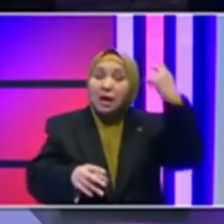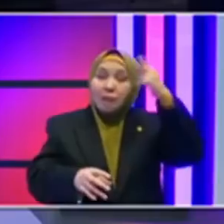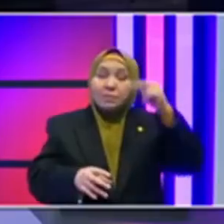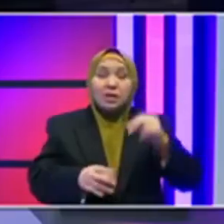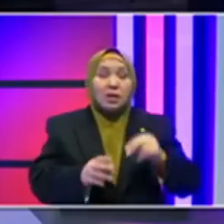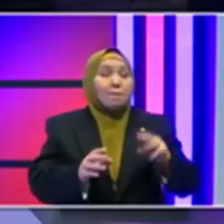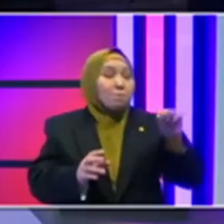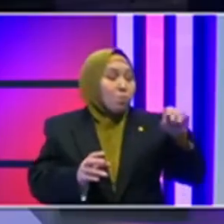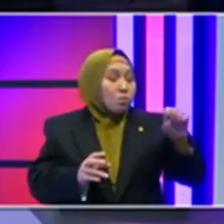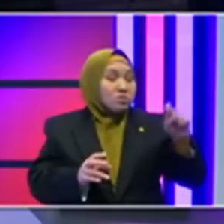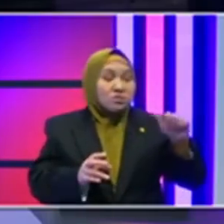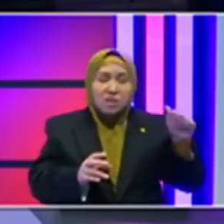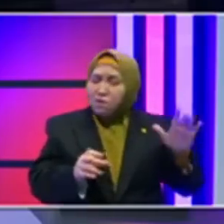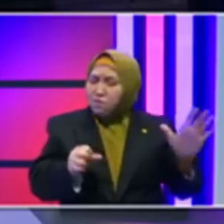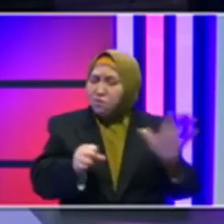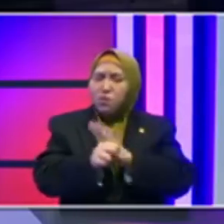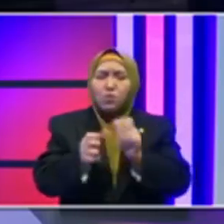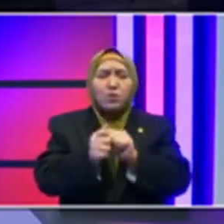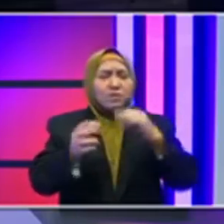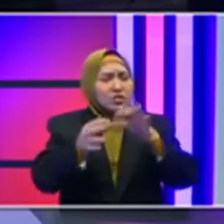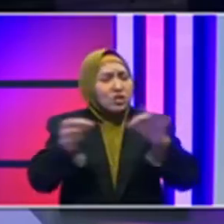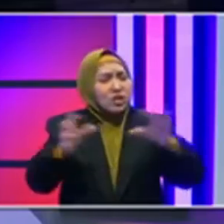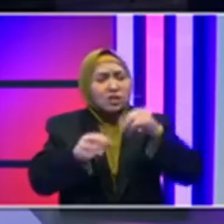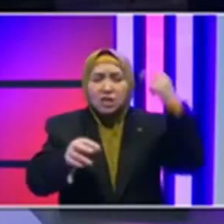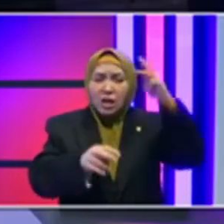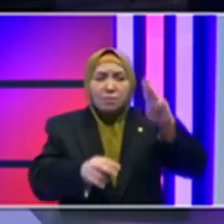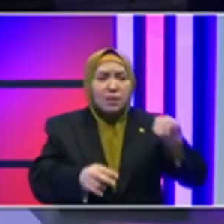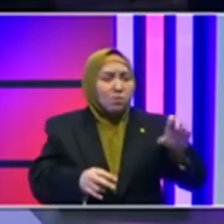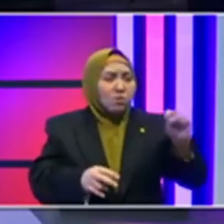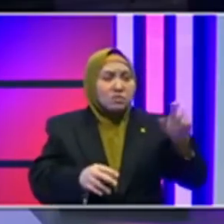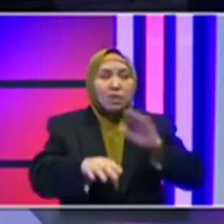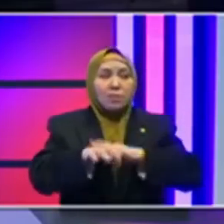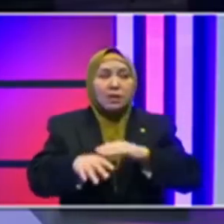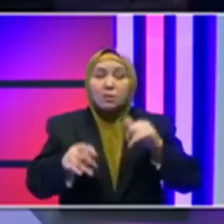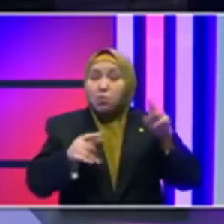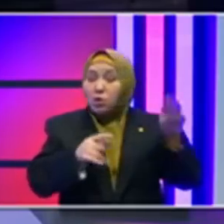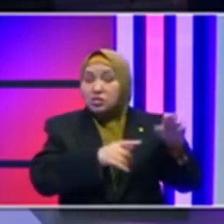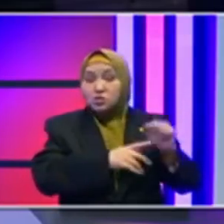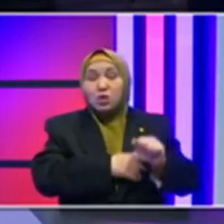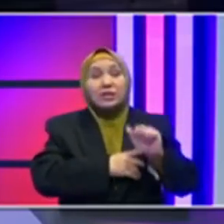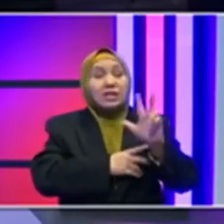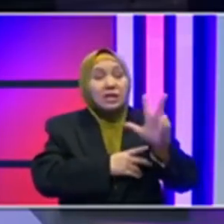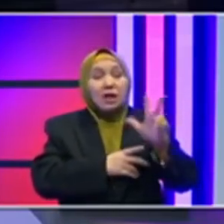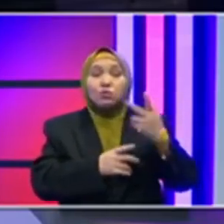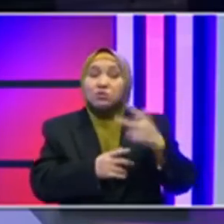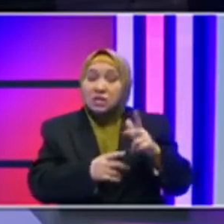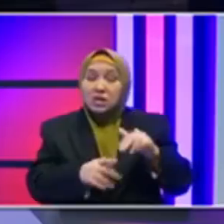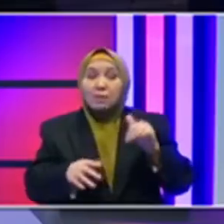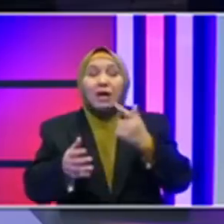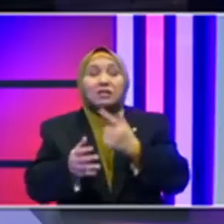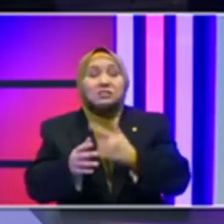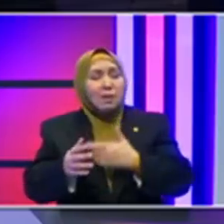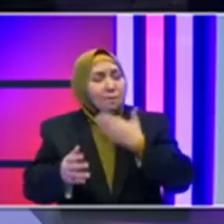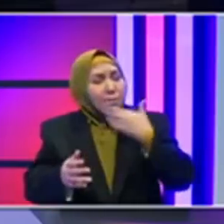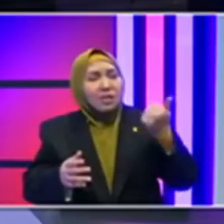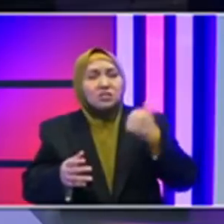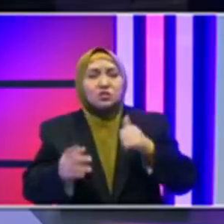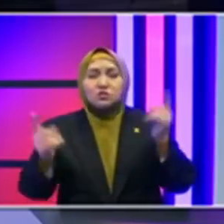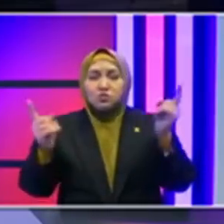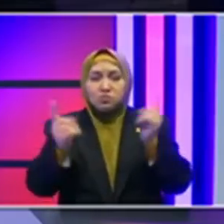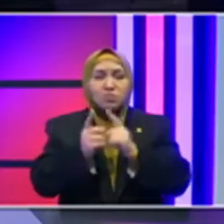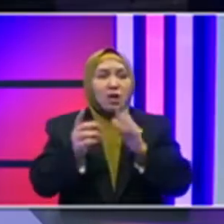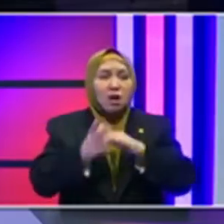Thaha ini penuh dengan kisah Nabi Musa dan diteruskan lagi pada halaman 313 menarik apabila eee Bertemu Tuhan